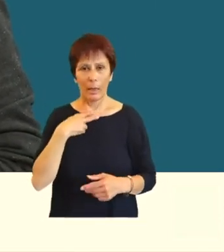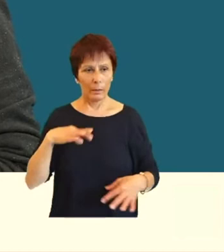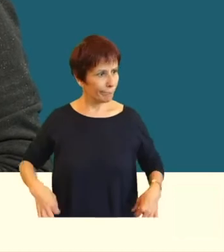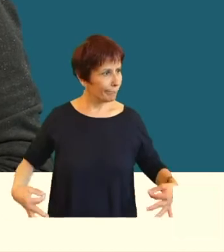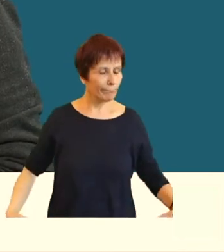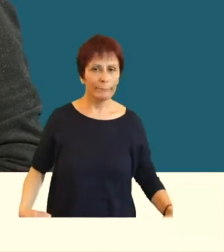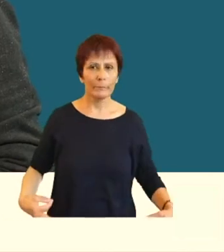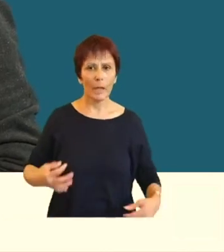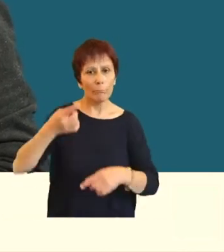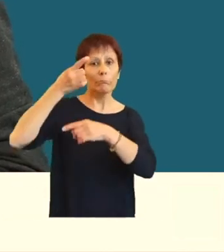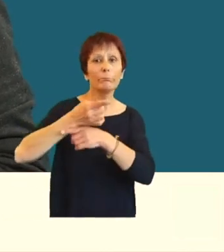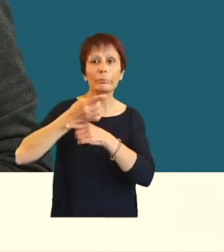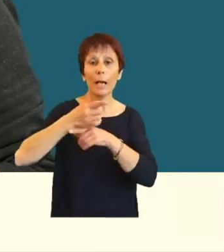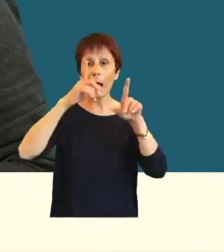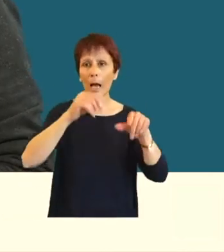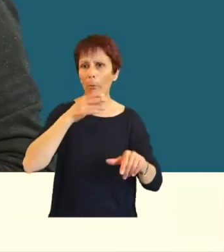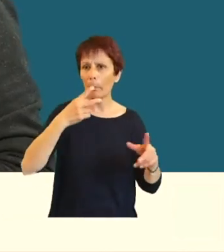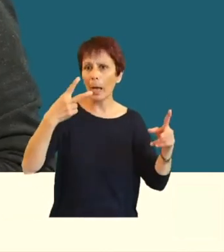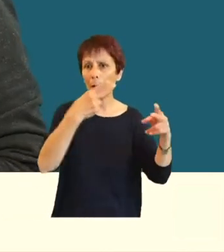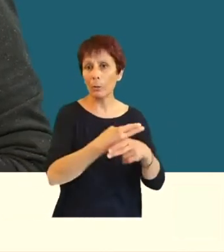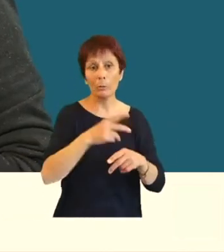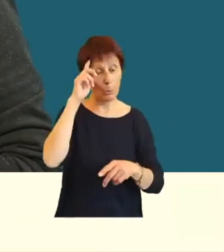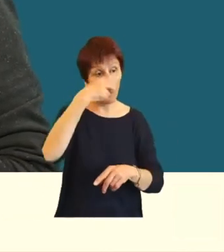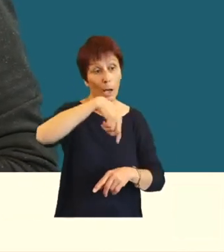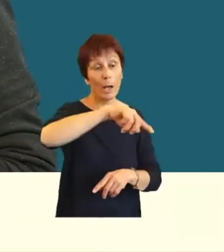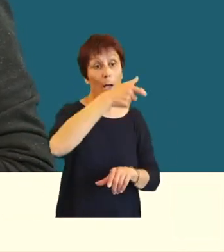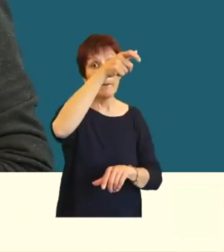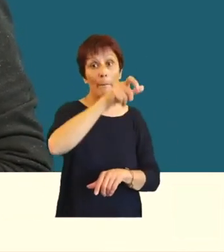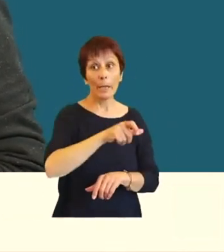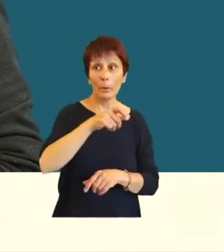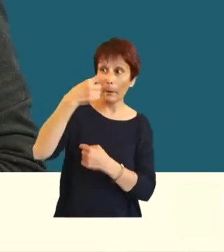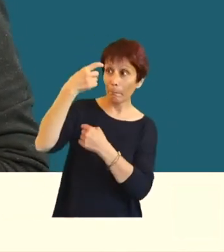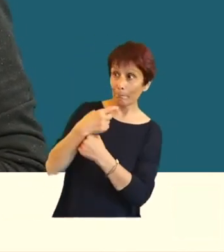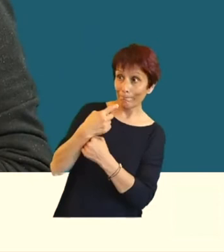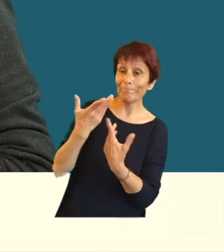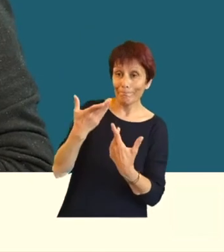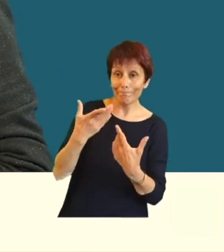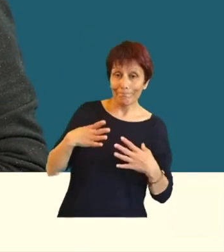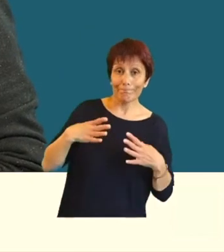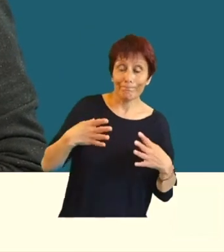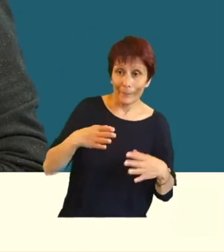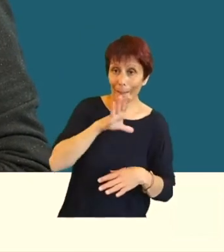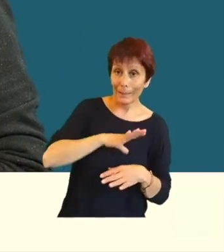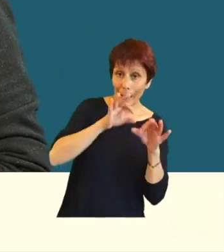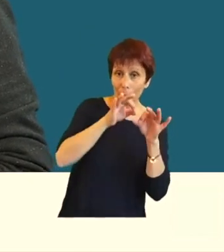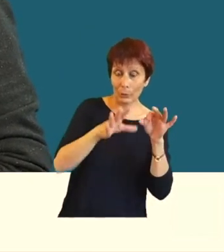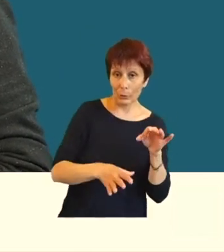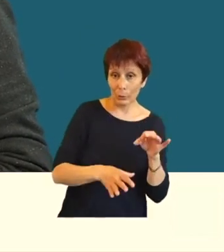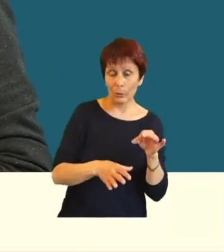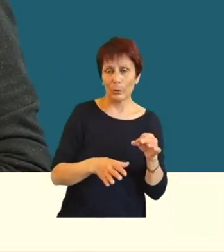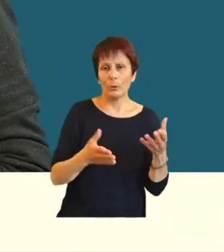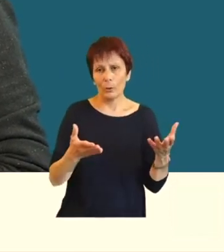ne peuvent pas être stoppées, effectivement, parce qu'il y a déjà une partie des administrés qui a répondu à cette obligation et que cela romprait le